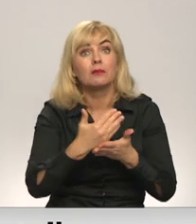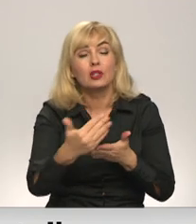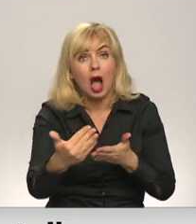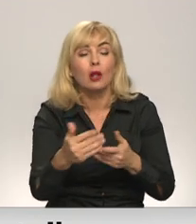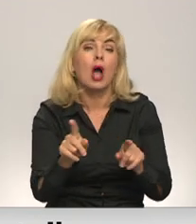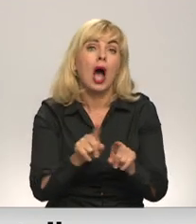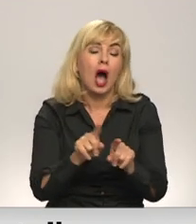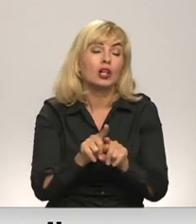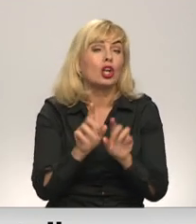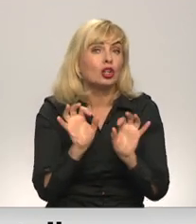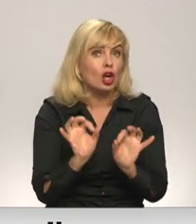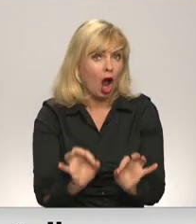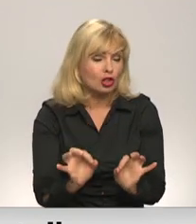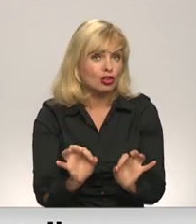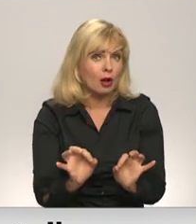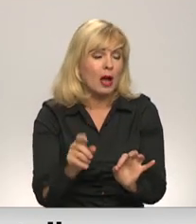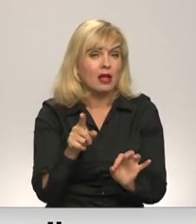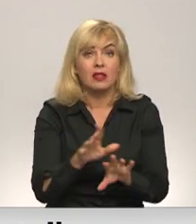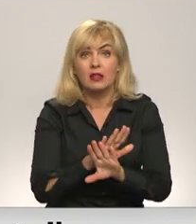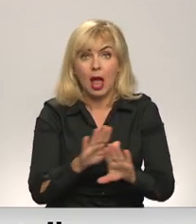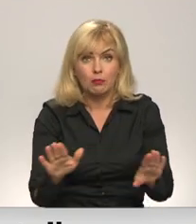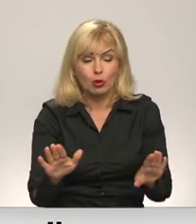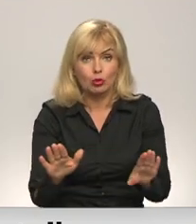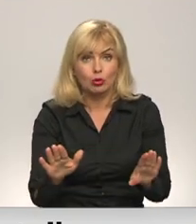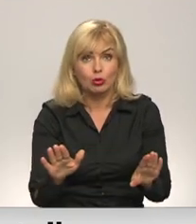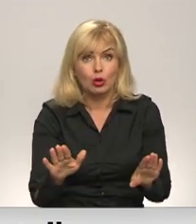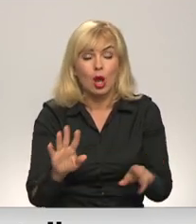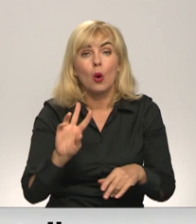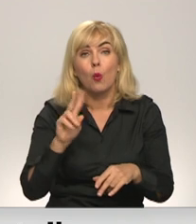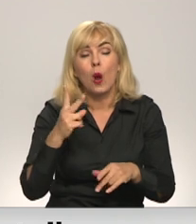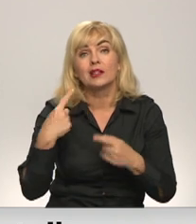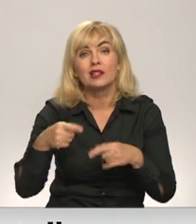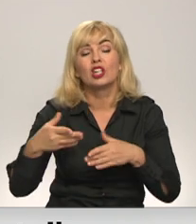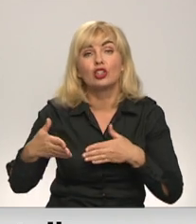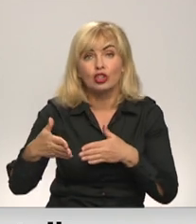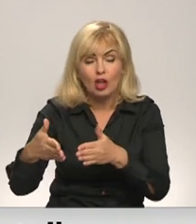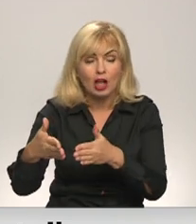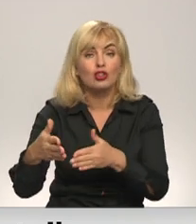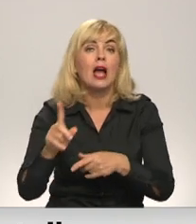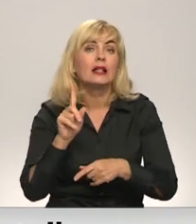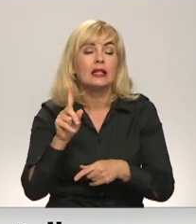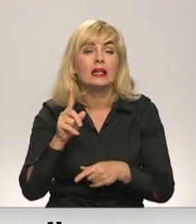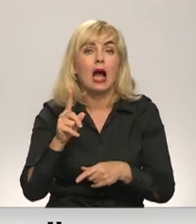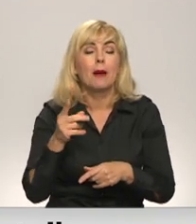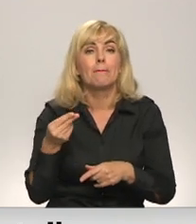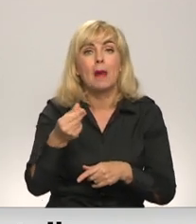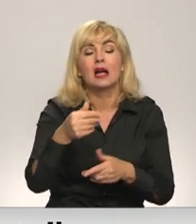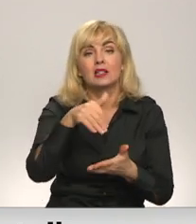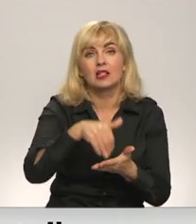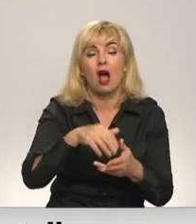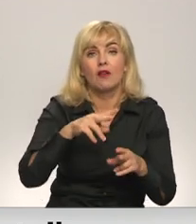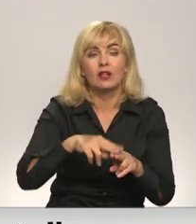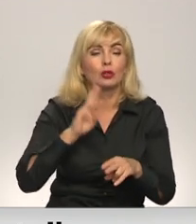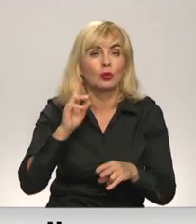arī tad tik tiešām, ja tas tā nebūs, tad otrs ceļš ir tikai maksas stāvietas Jūrmalā